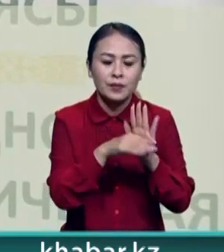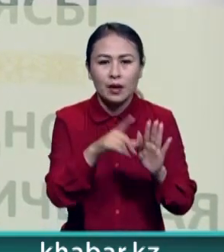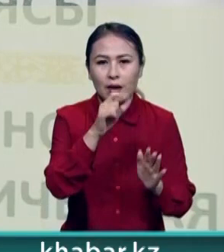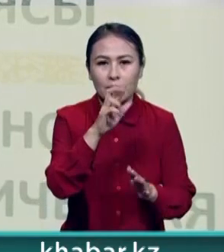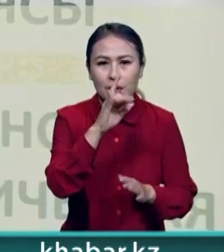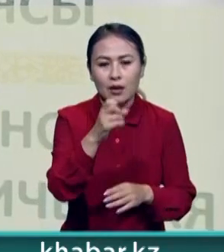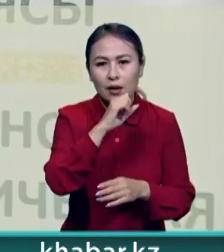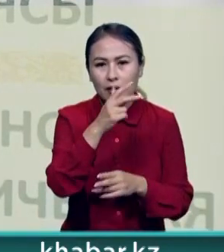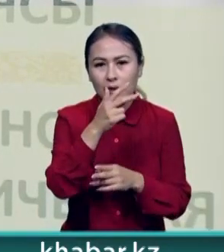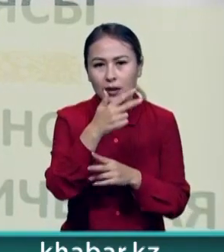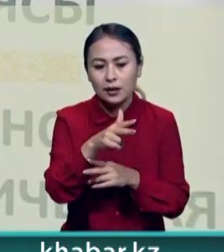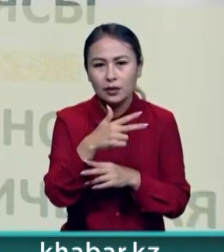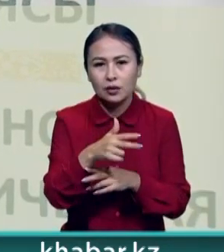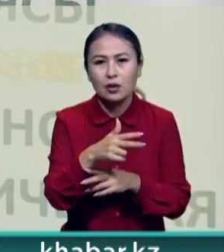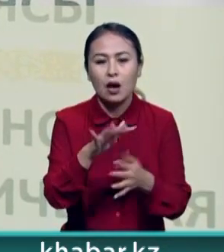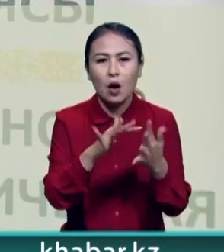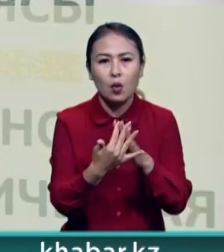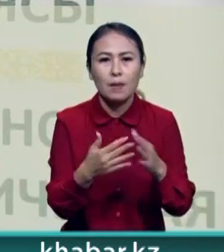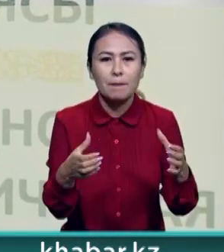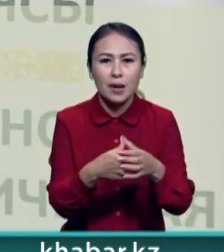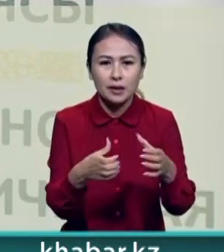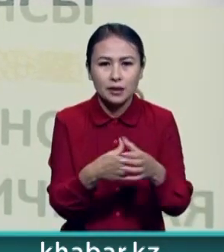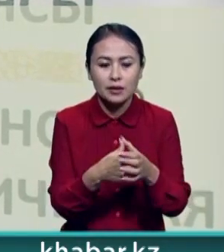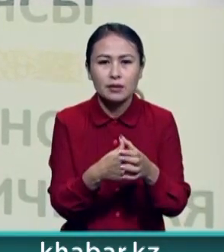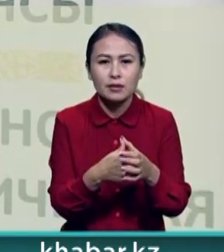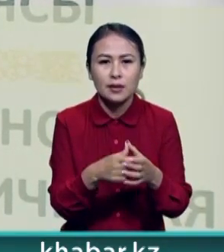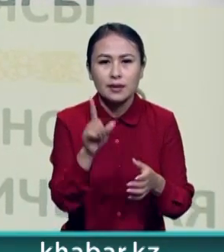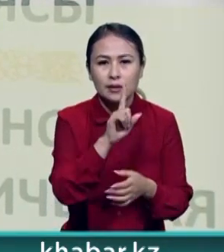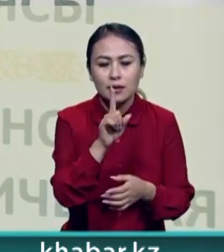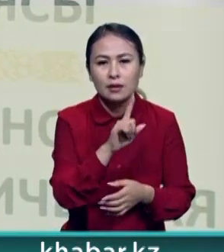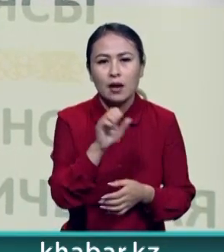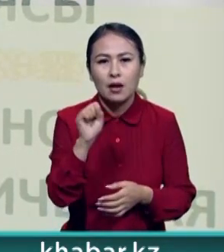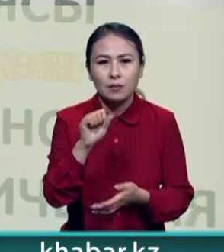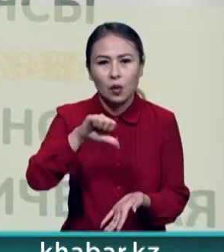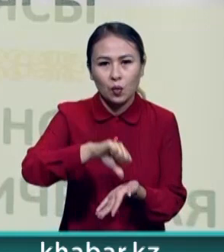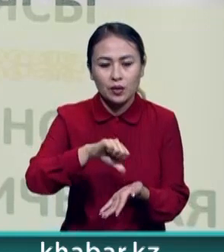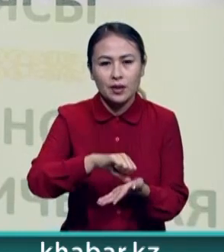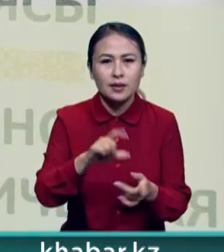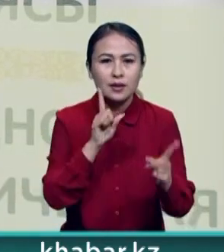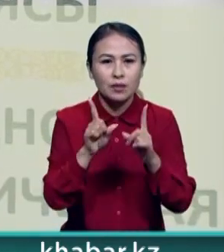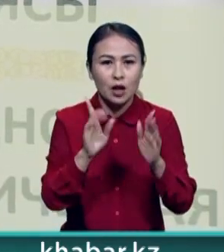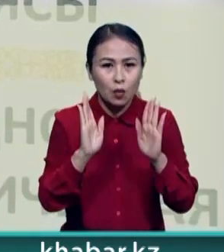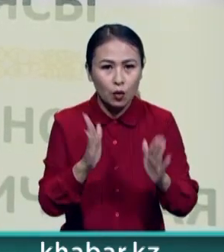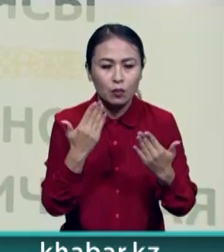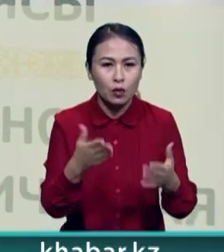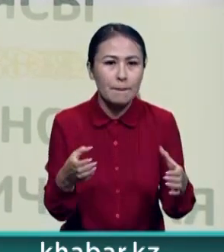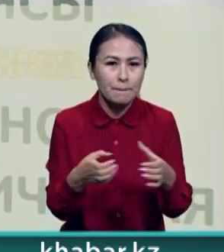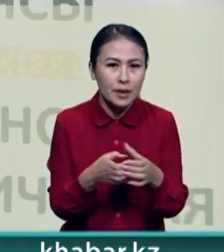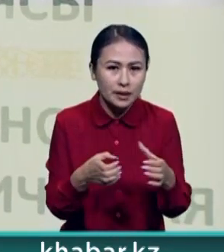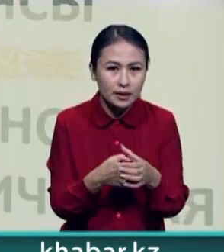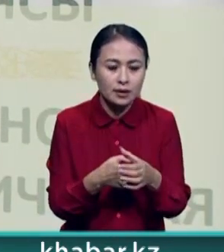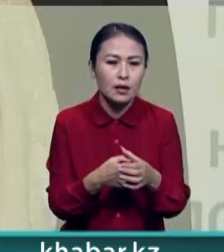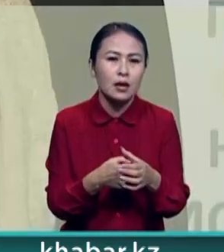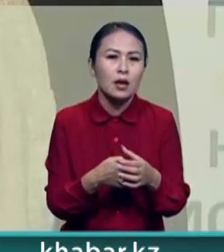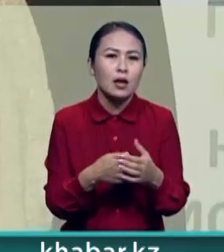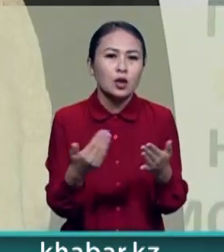агенттігінің тележүргізушісі ауыл партиясының мүшесі Зейін Әліпбектің қатысуымен семинар өтеді. Мұнда партия мен